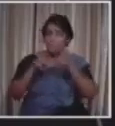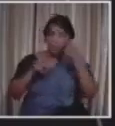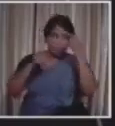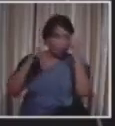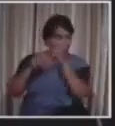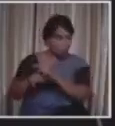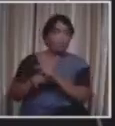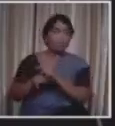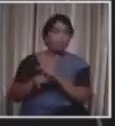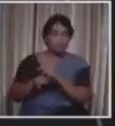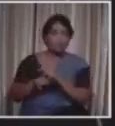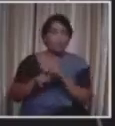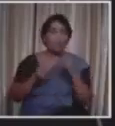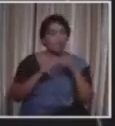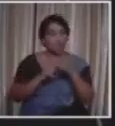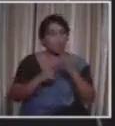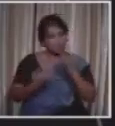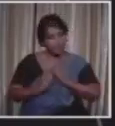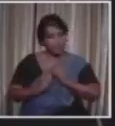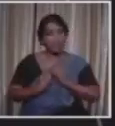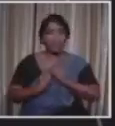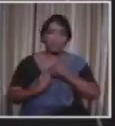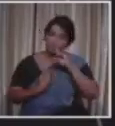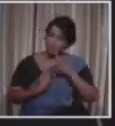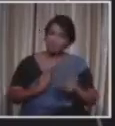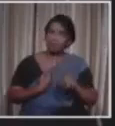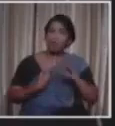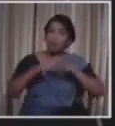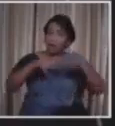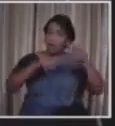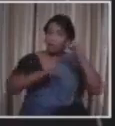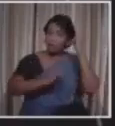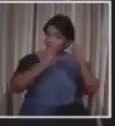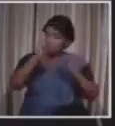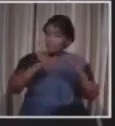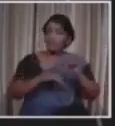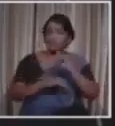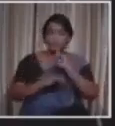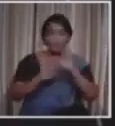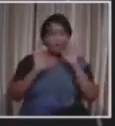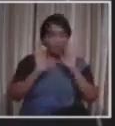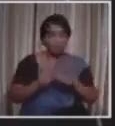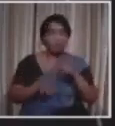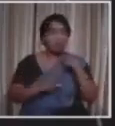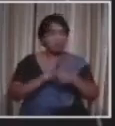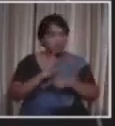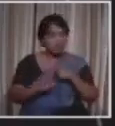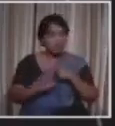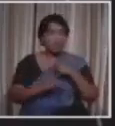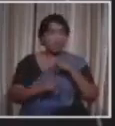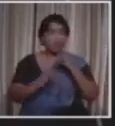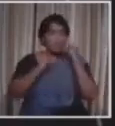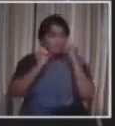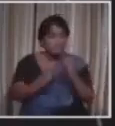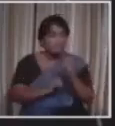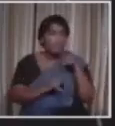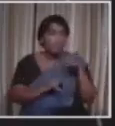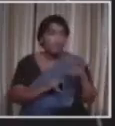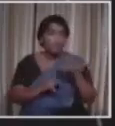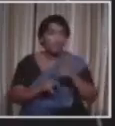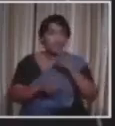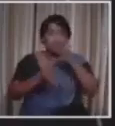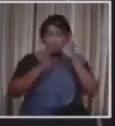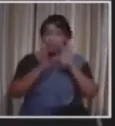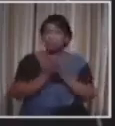दिखर दुमिंद त्वर्जन वर्दी गिल की अंड अनीत त्वर्जन वर्दी गिल भाई मेरटे वरद तीयन